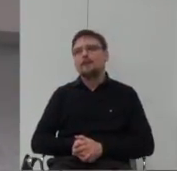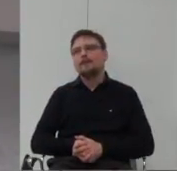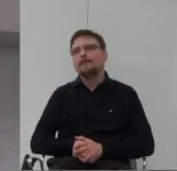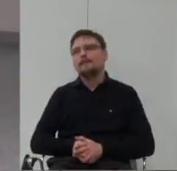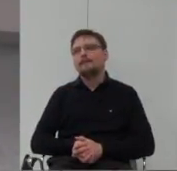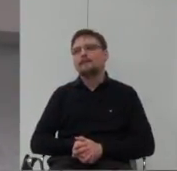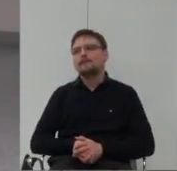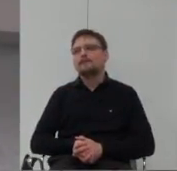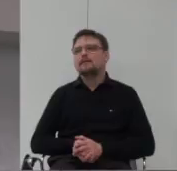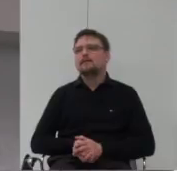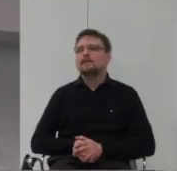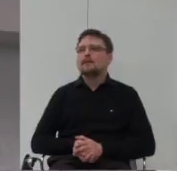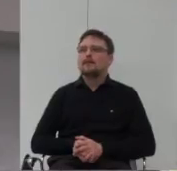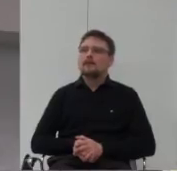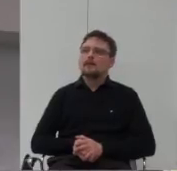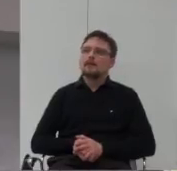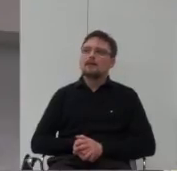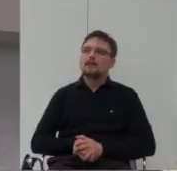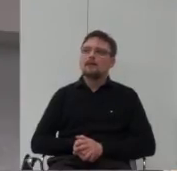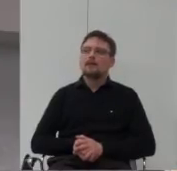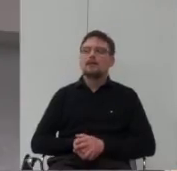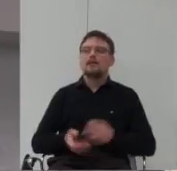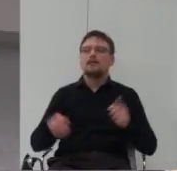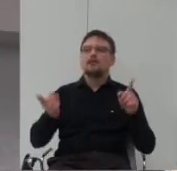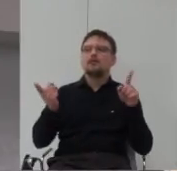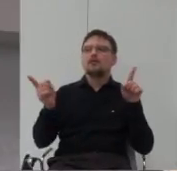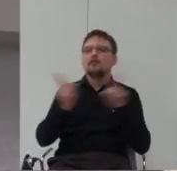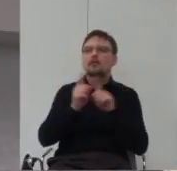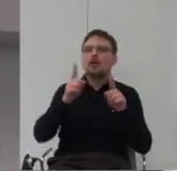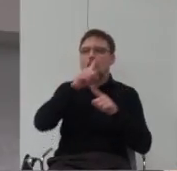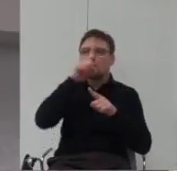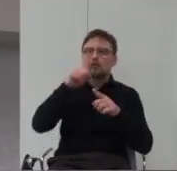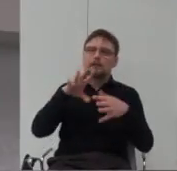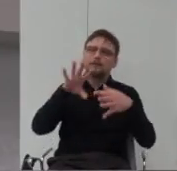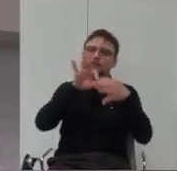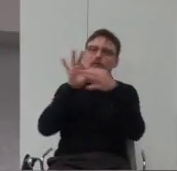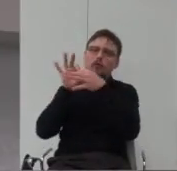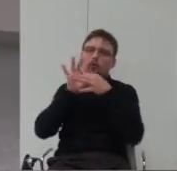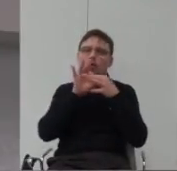rodzaj filozofii, no, wiązanie się, no jednocześnie takie pozytywne